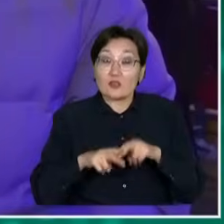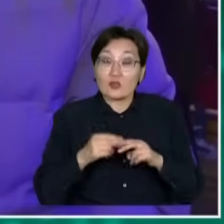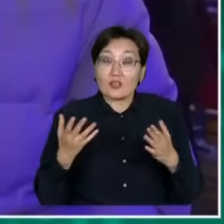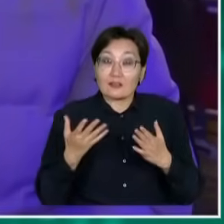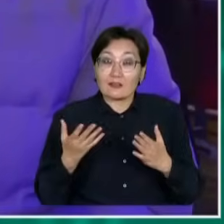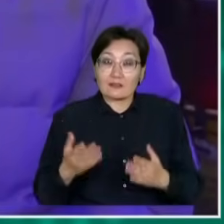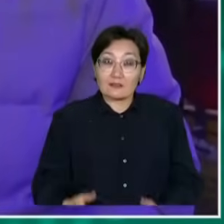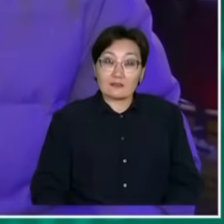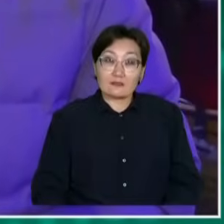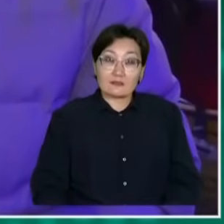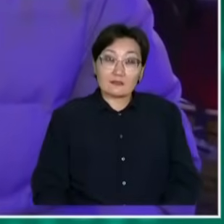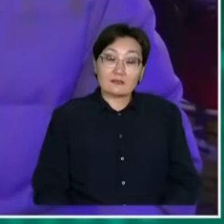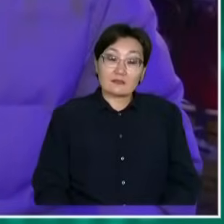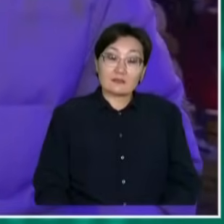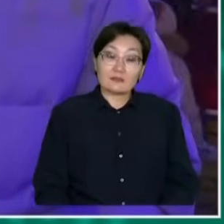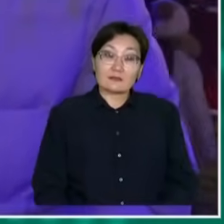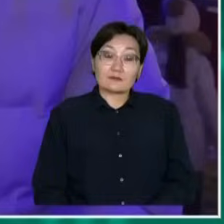қалай?